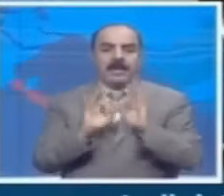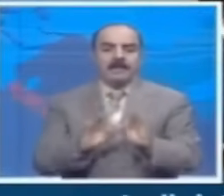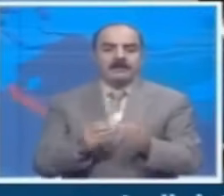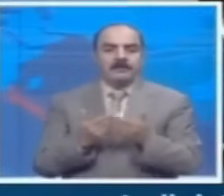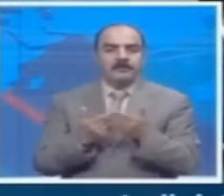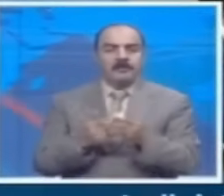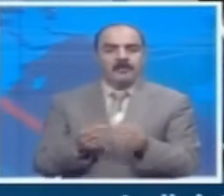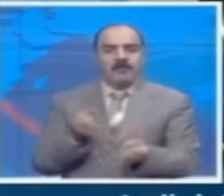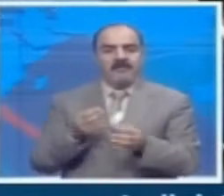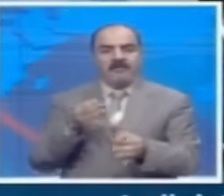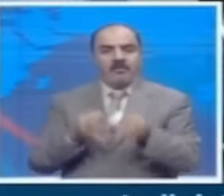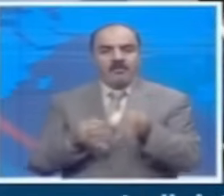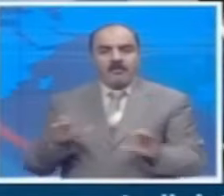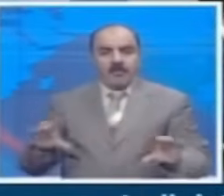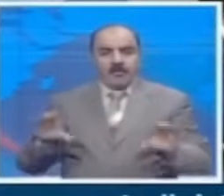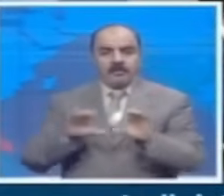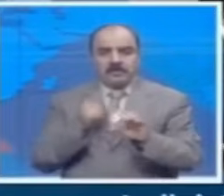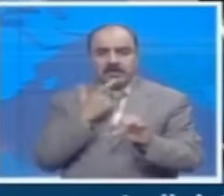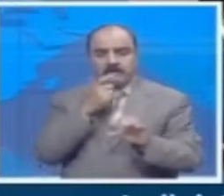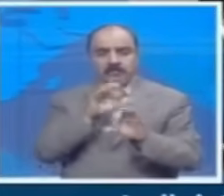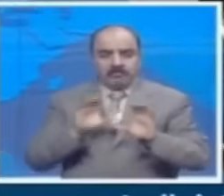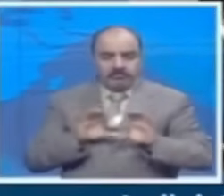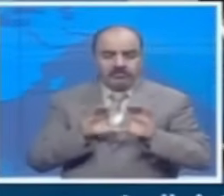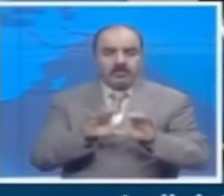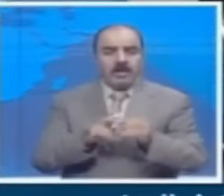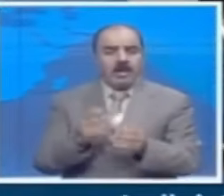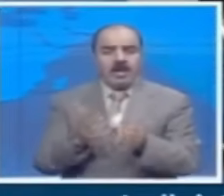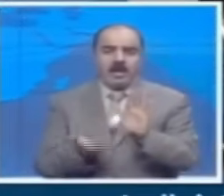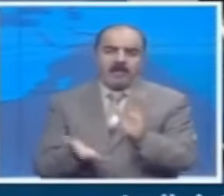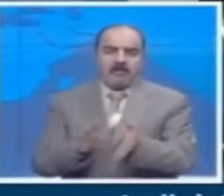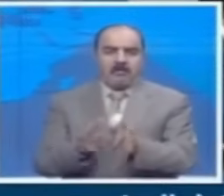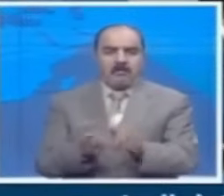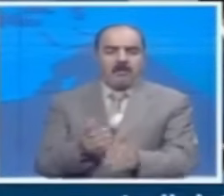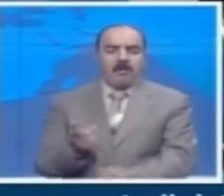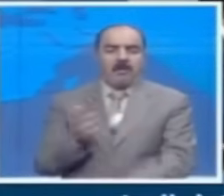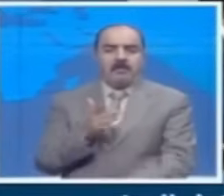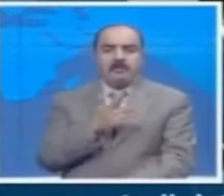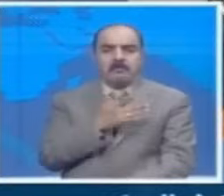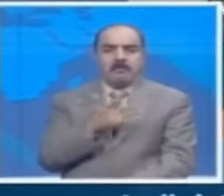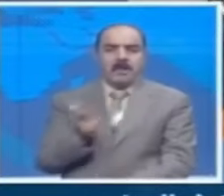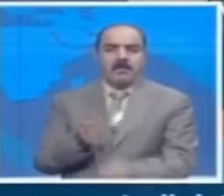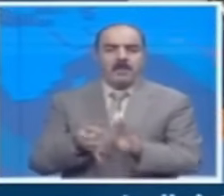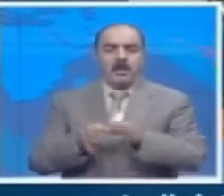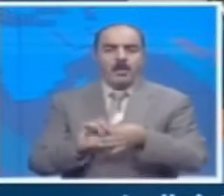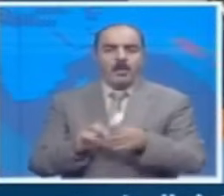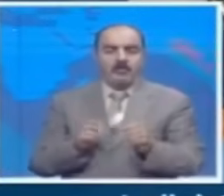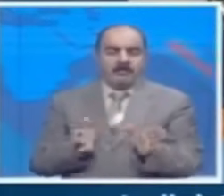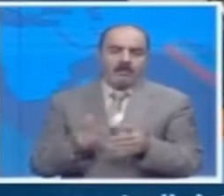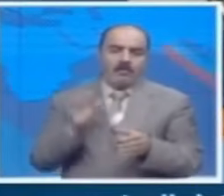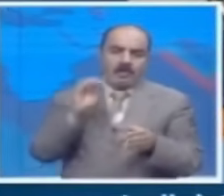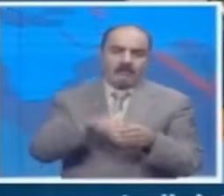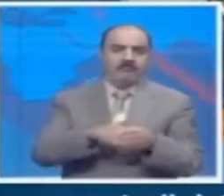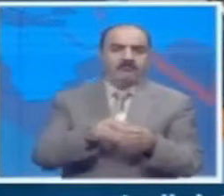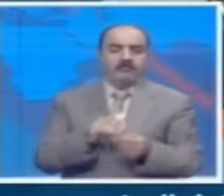وتجميع الموازنات المخصصة للمزايا والخدمات التي تخصم، موجها بتخصيص مبلغ 100 مليون جنيه